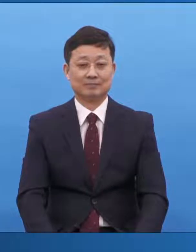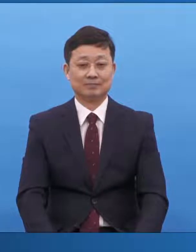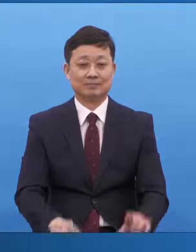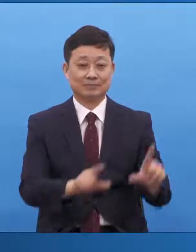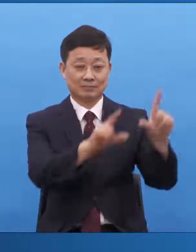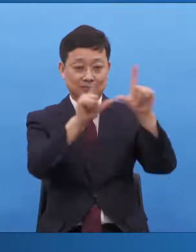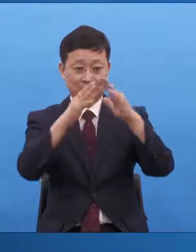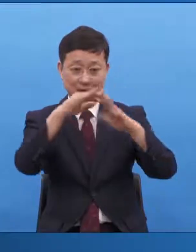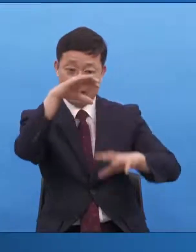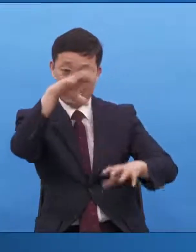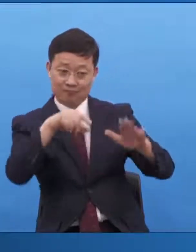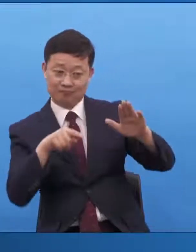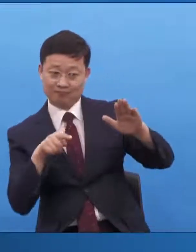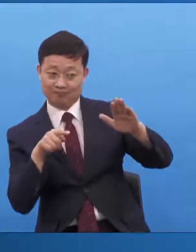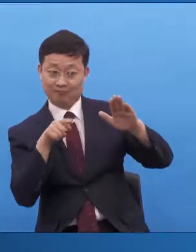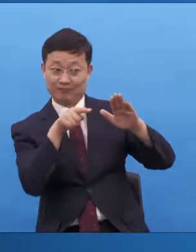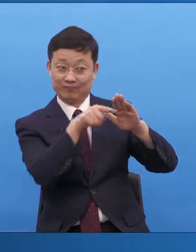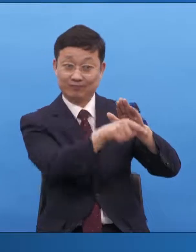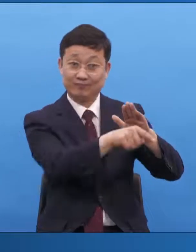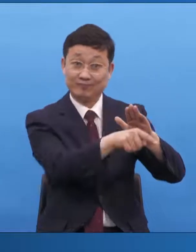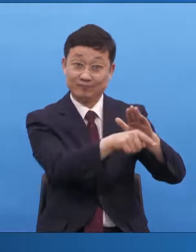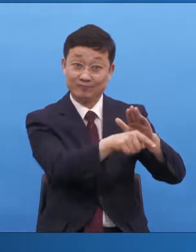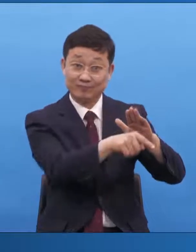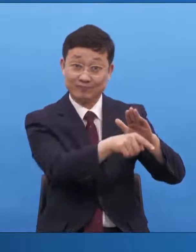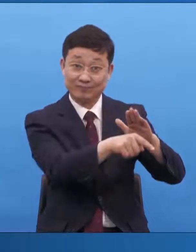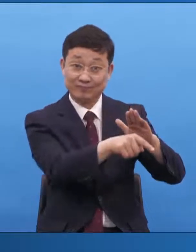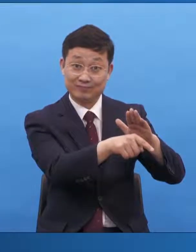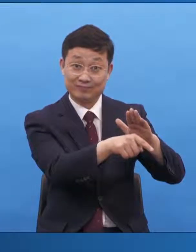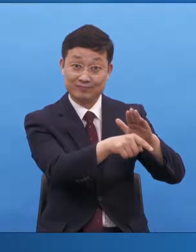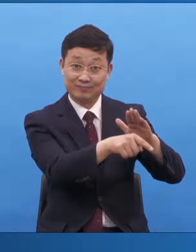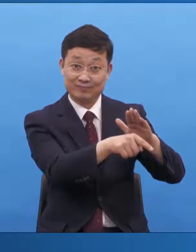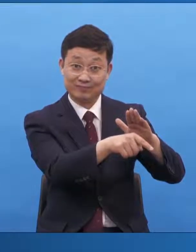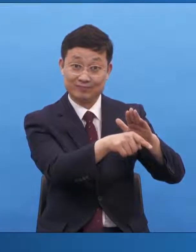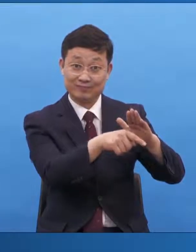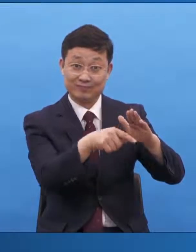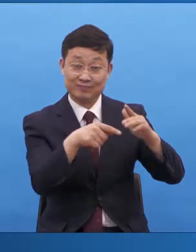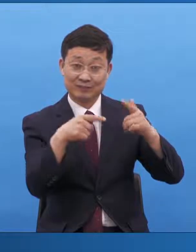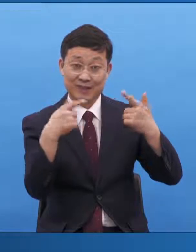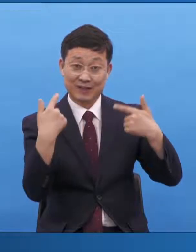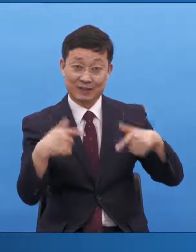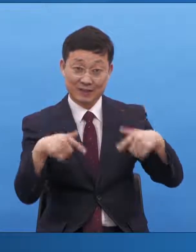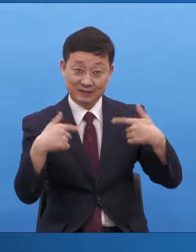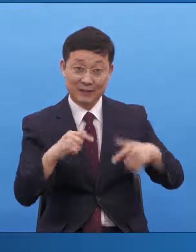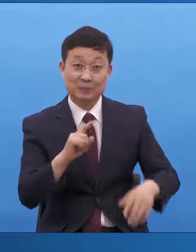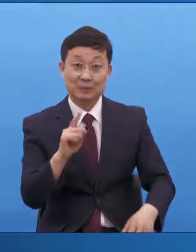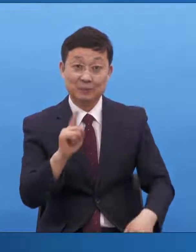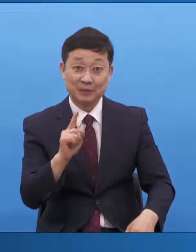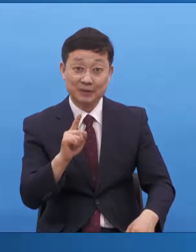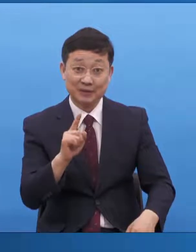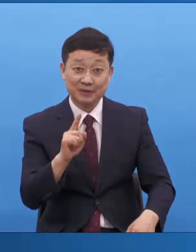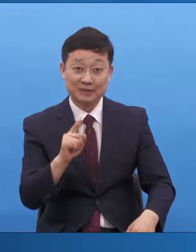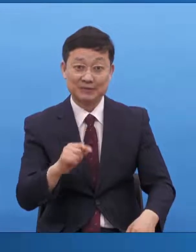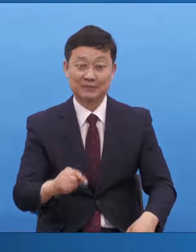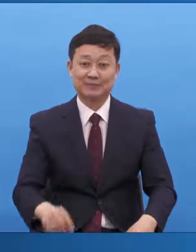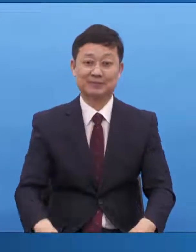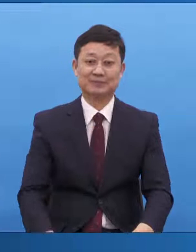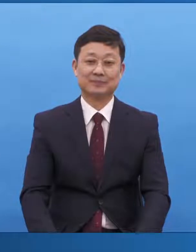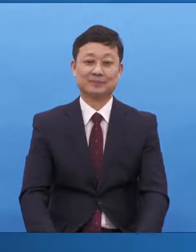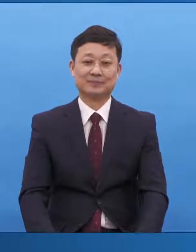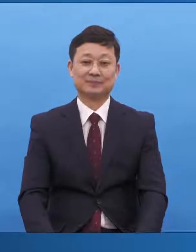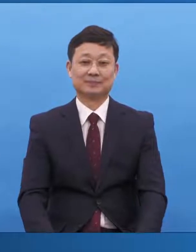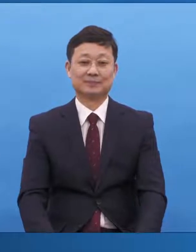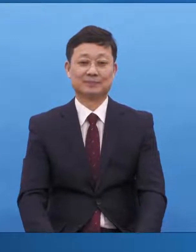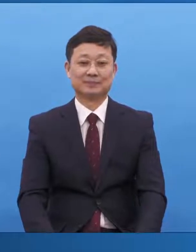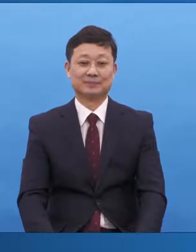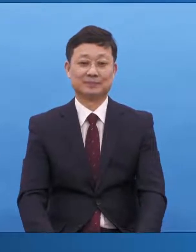현장 갈 때는 이제부터는요 언제든지 슬레임이셔. And then when you go into the field, you should always be